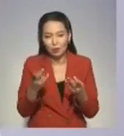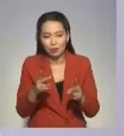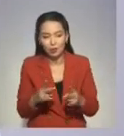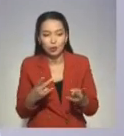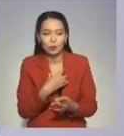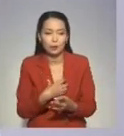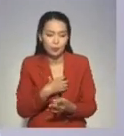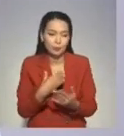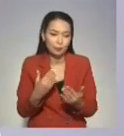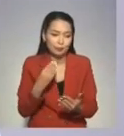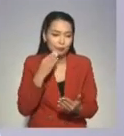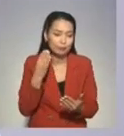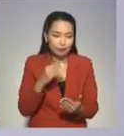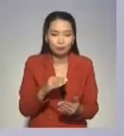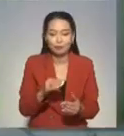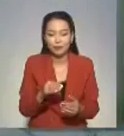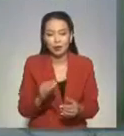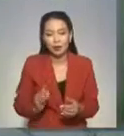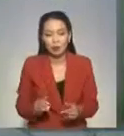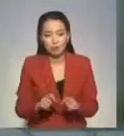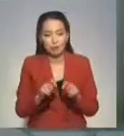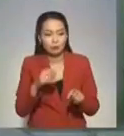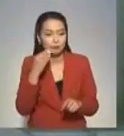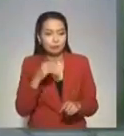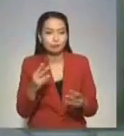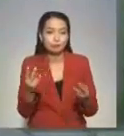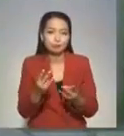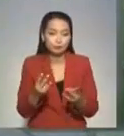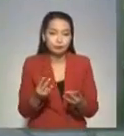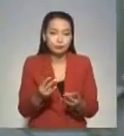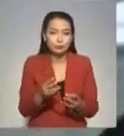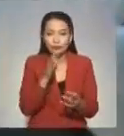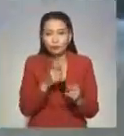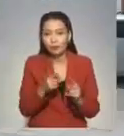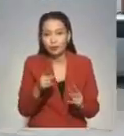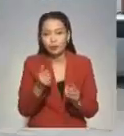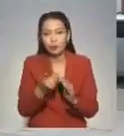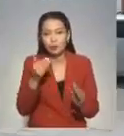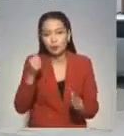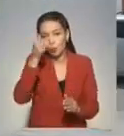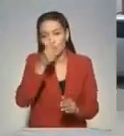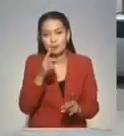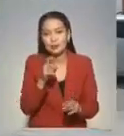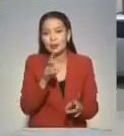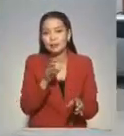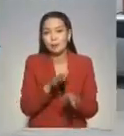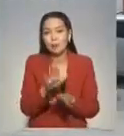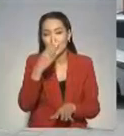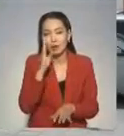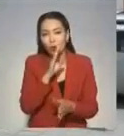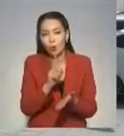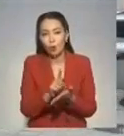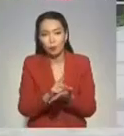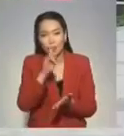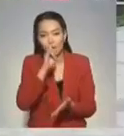необходима эффективная коммуникационная кампания. Тем временем, только за прошлый год за невыполнение родительских обязанностей